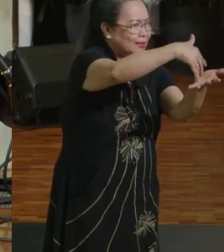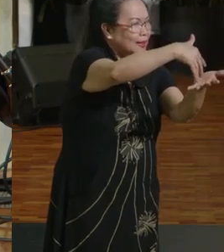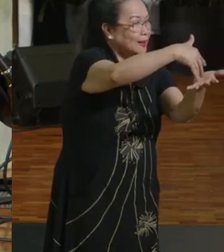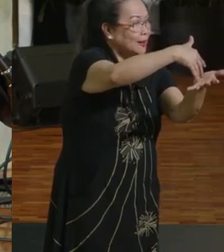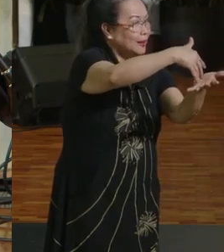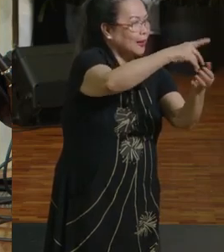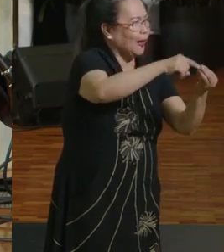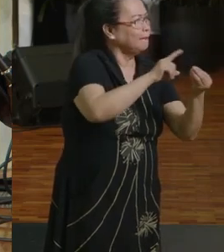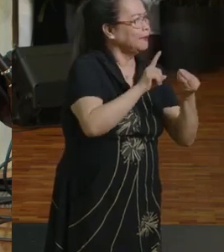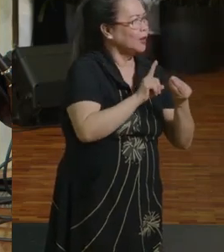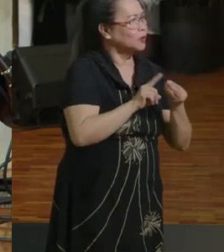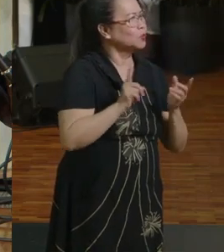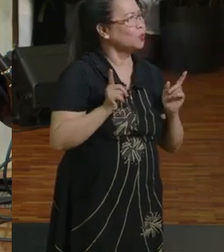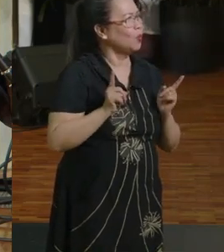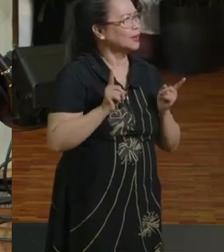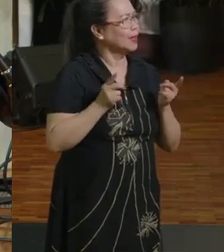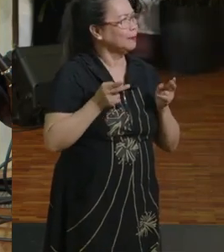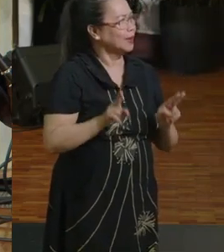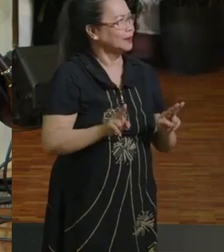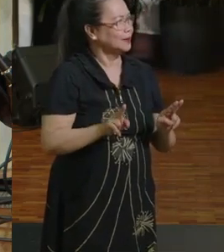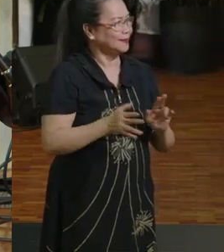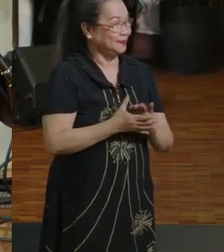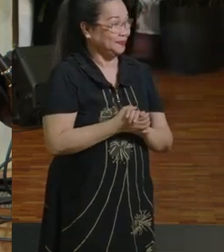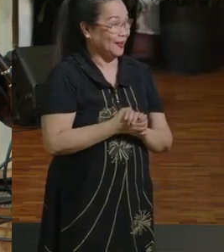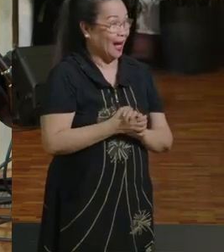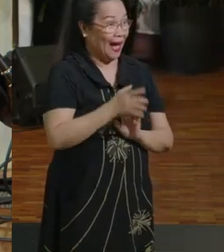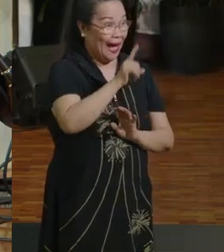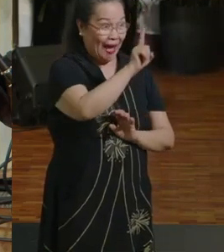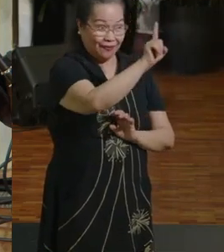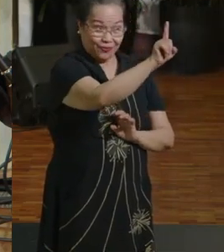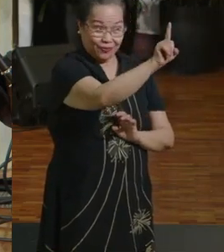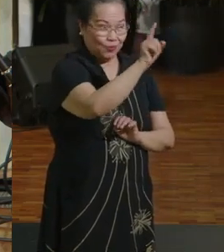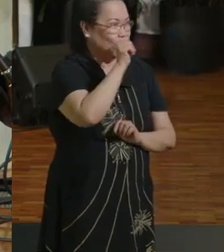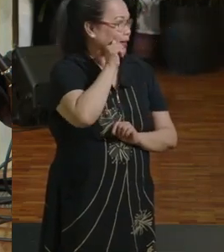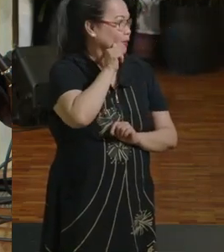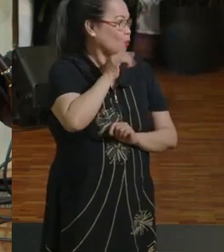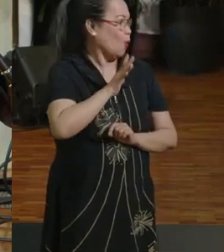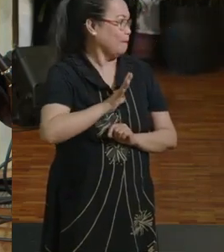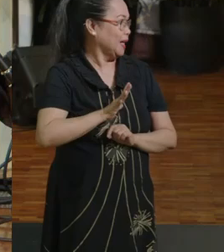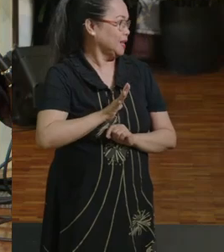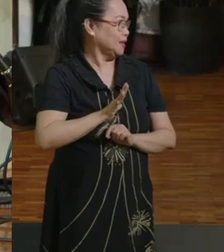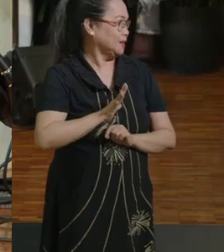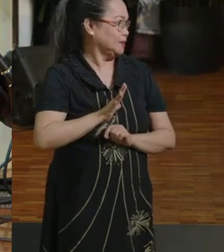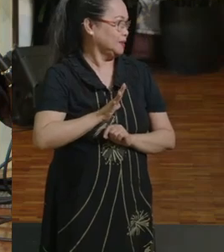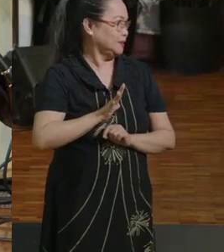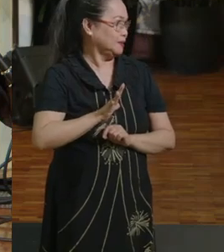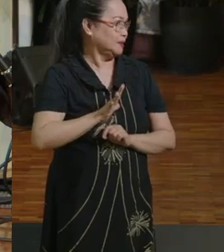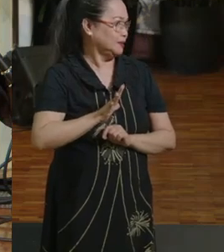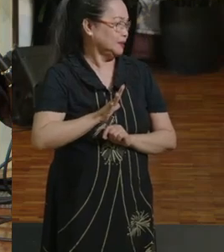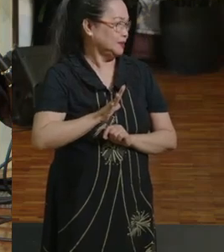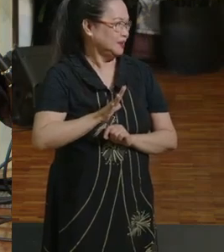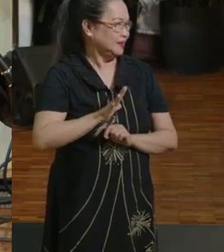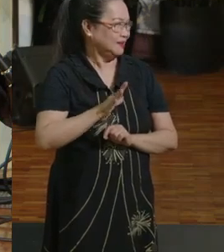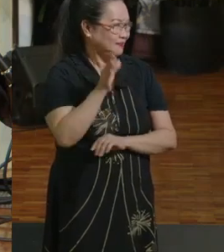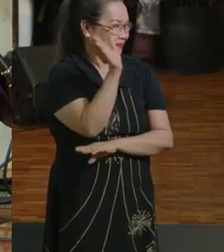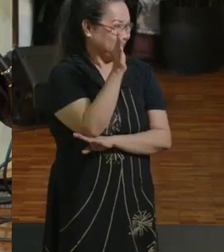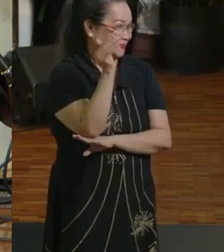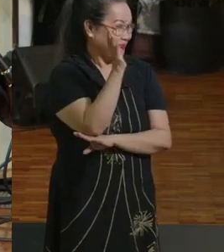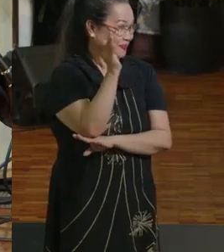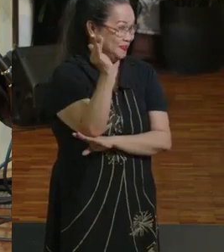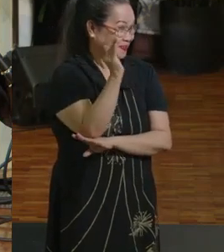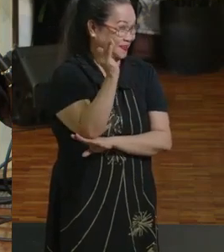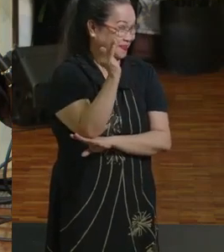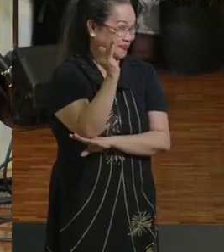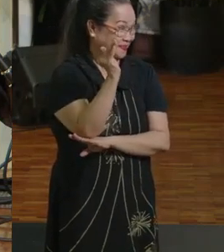episode na kung saan merong isang babaeng mababa ang lipad,